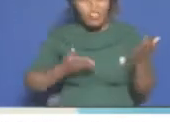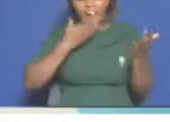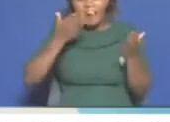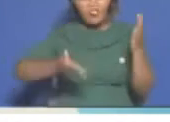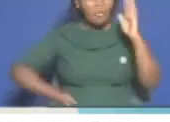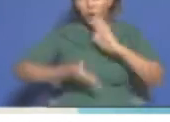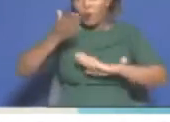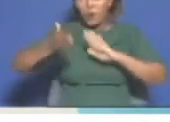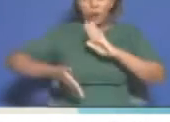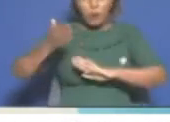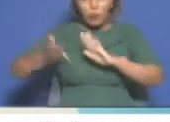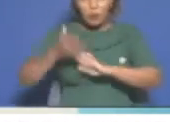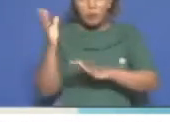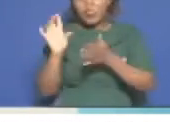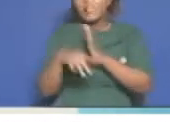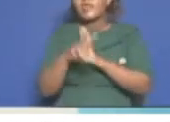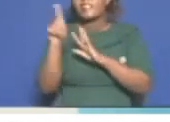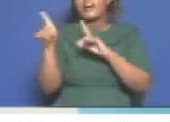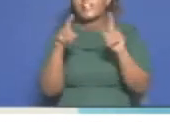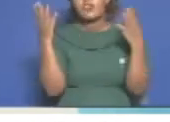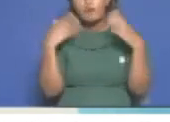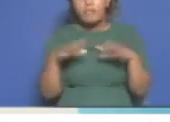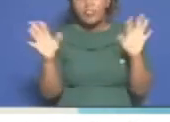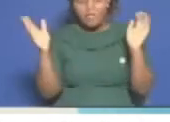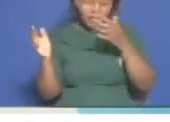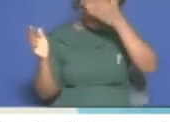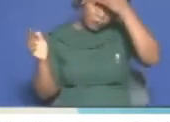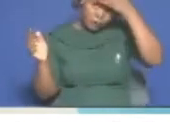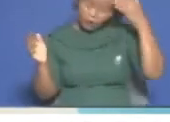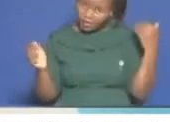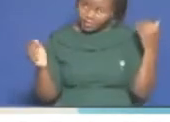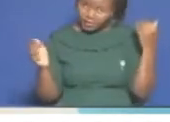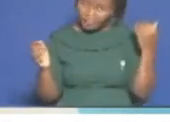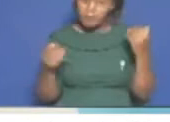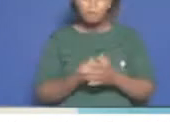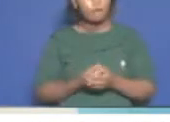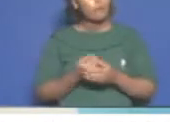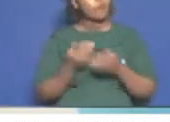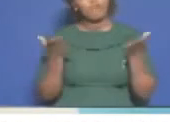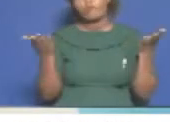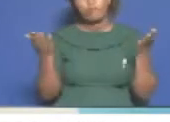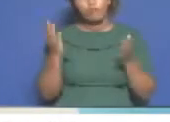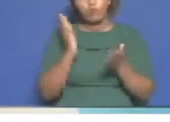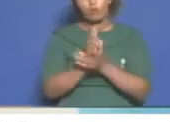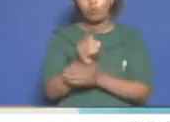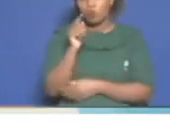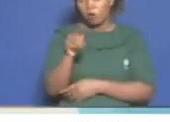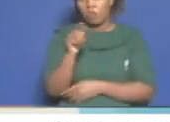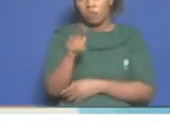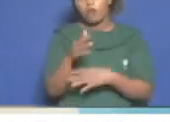tukisha toka exam room. Hiyo mambo tumesahau, tunaangalia yenye nakuja. So hiyo ni mfumo